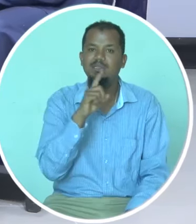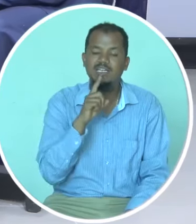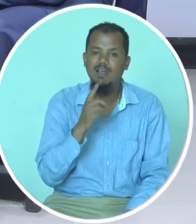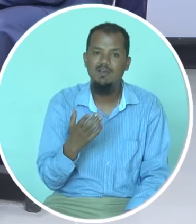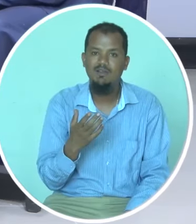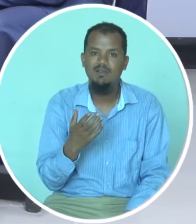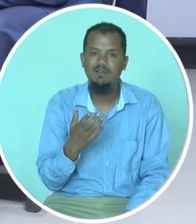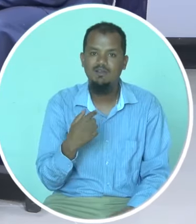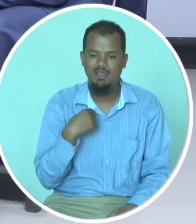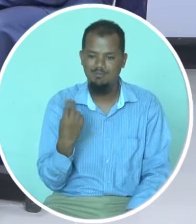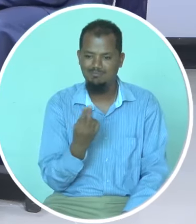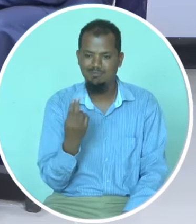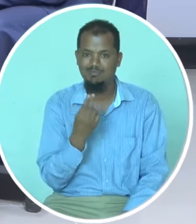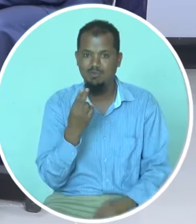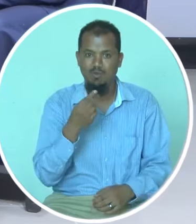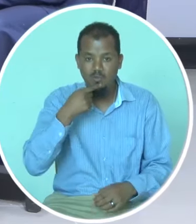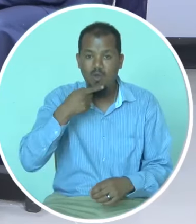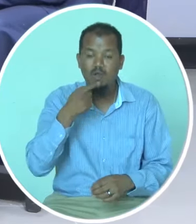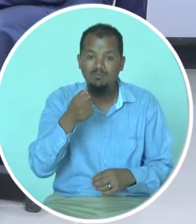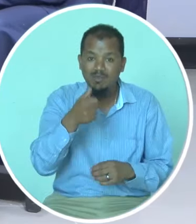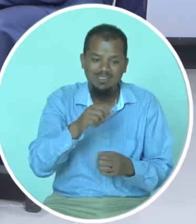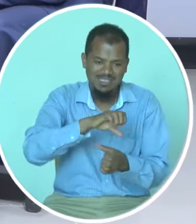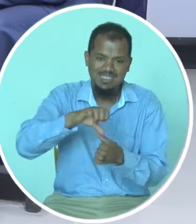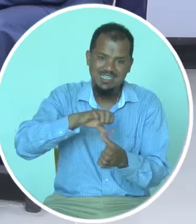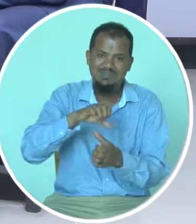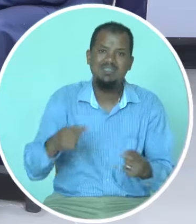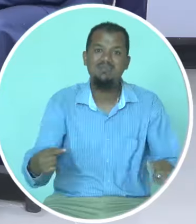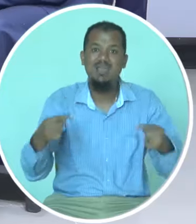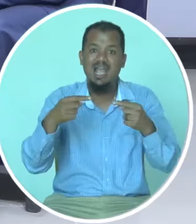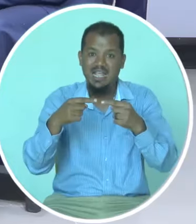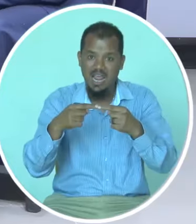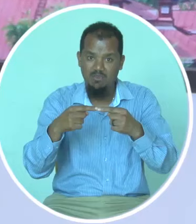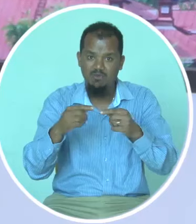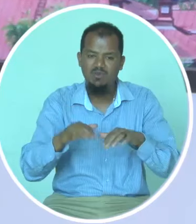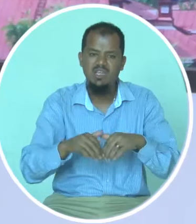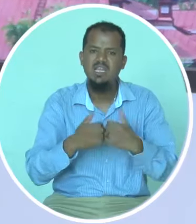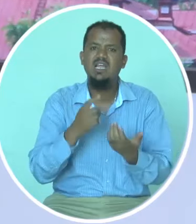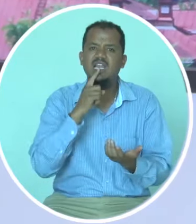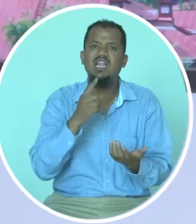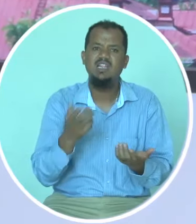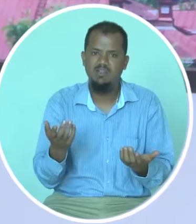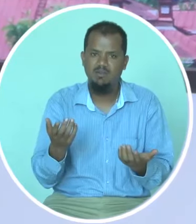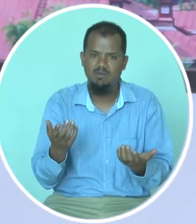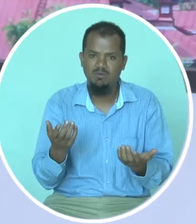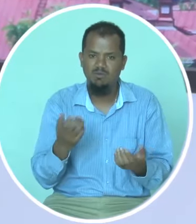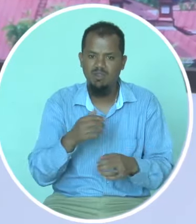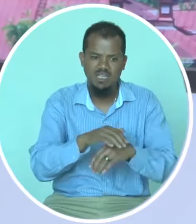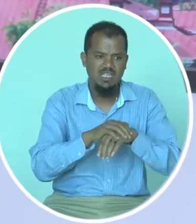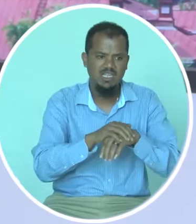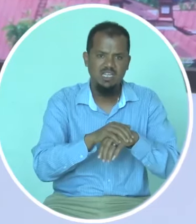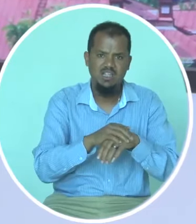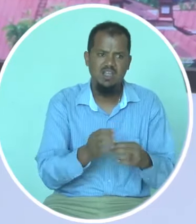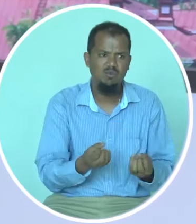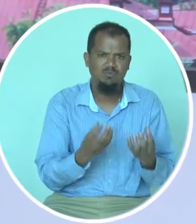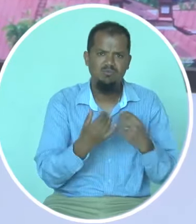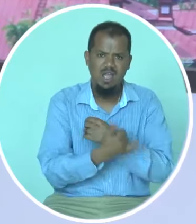ምንድነው የምንጠቀማቸው ቋንቋዎች በራሱ እርስ በርስ የሚያገናኙን እንዴት ነው አሁን እንግሊዘኛ ቋንቋ